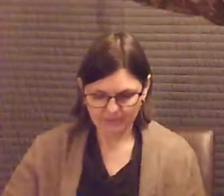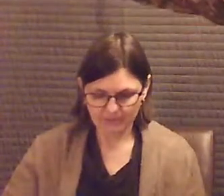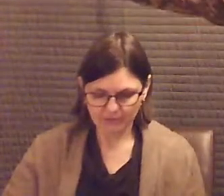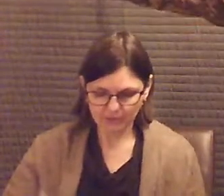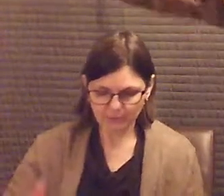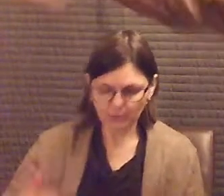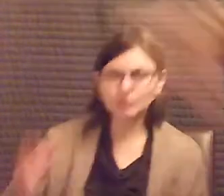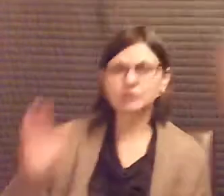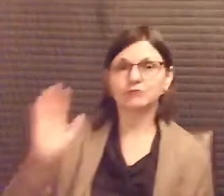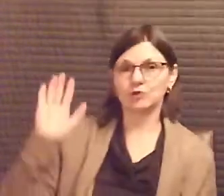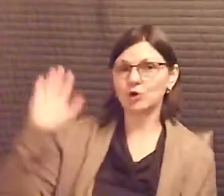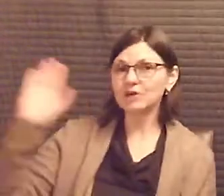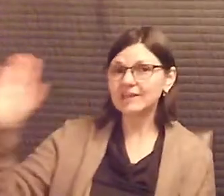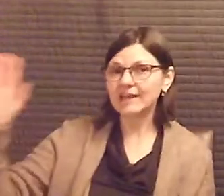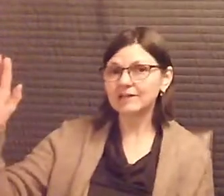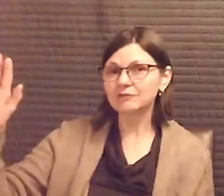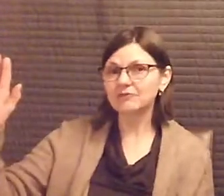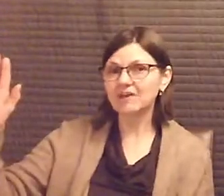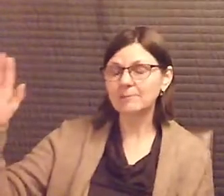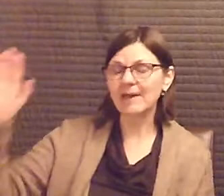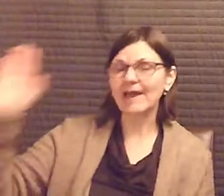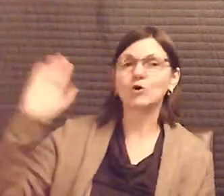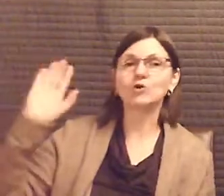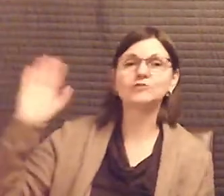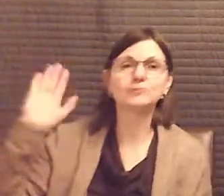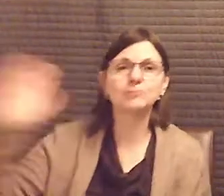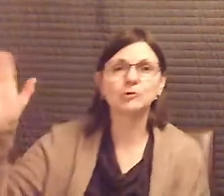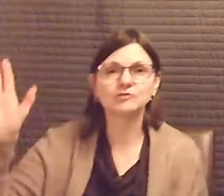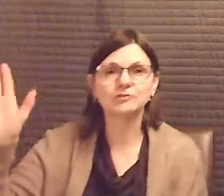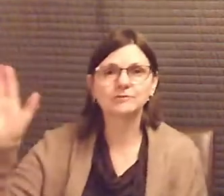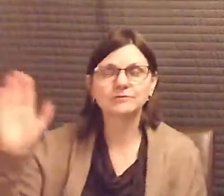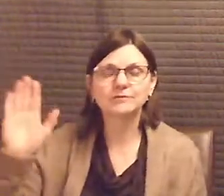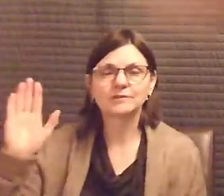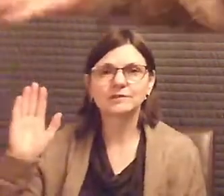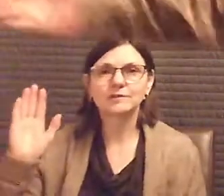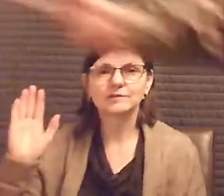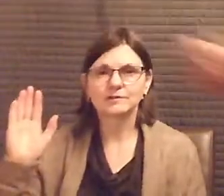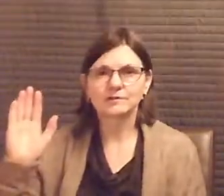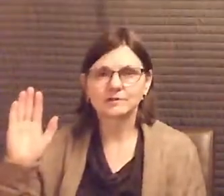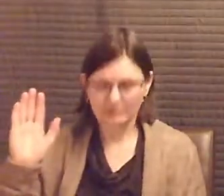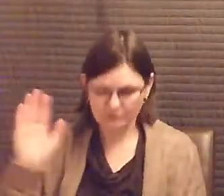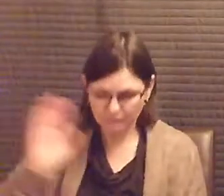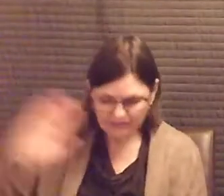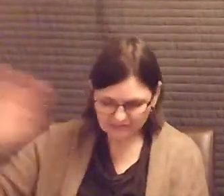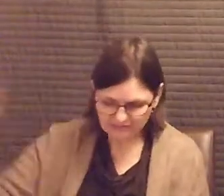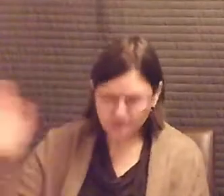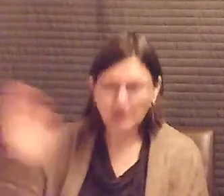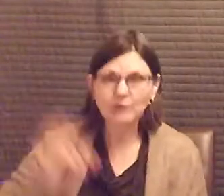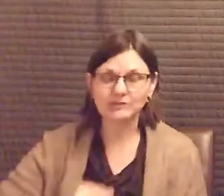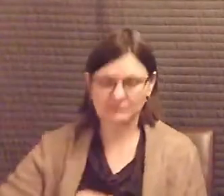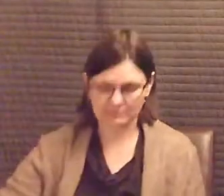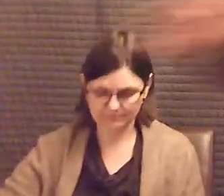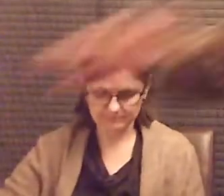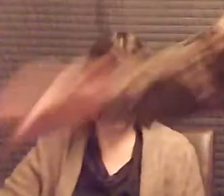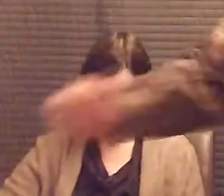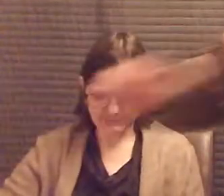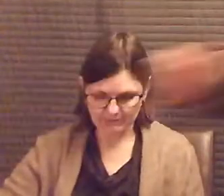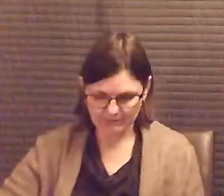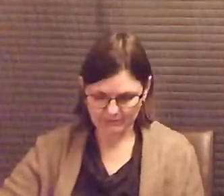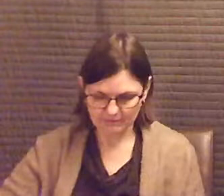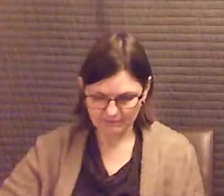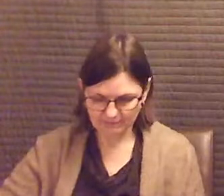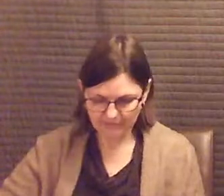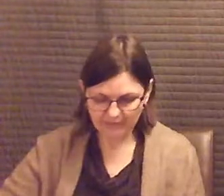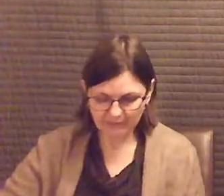scholen ze begon met de verordeningen te verwerpen en godver boot die lef is testimonies ze verliet is een genaamd moet je tas te vallen